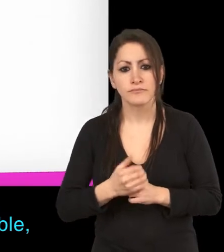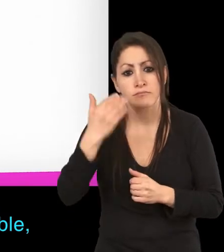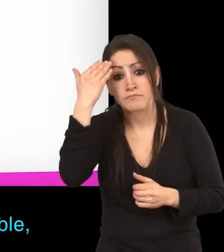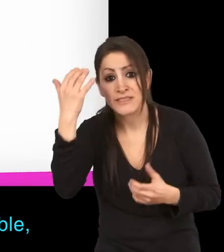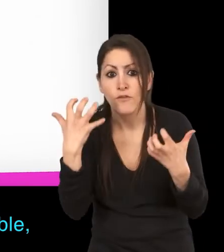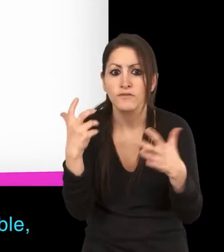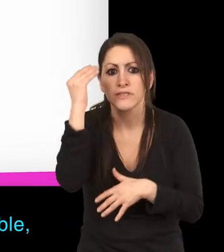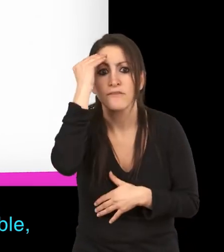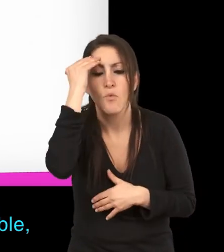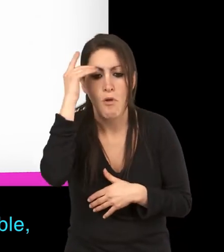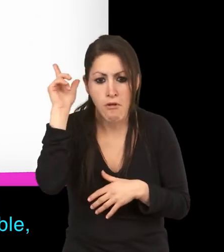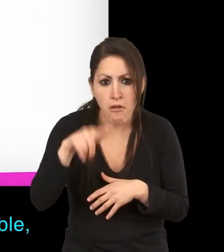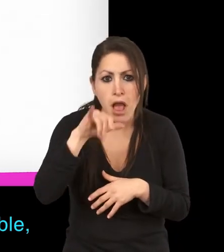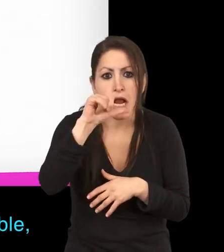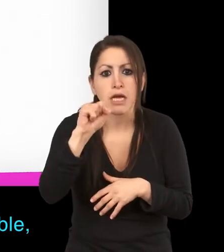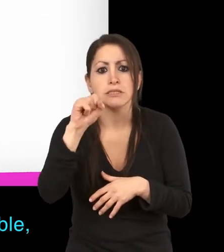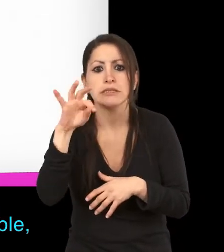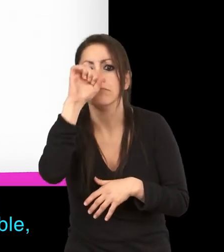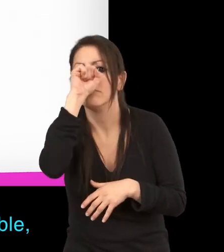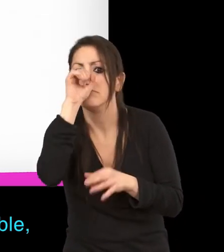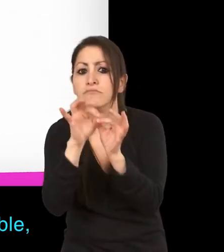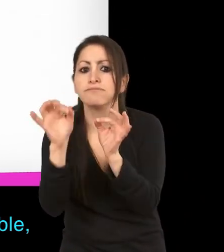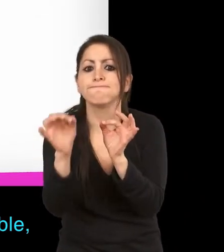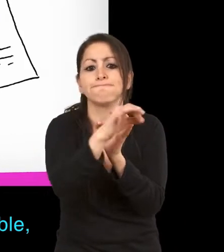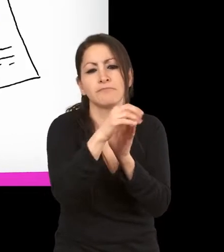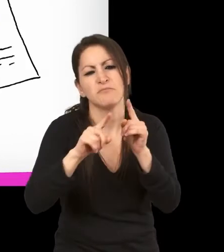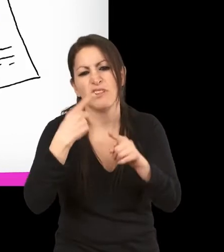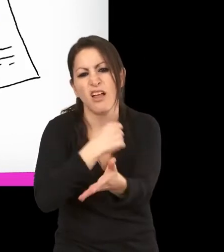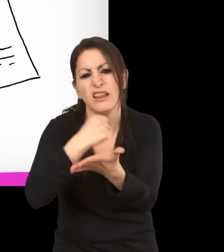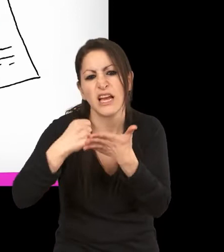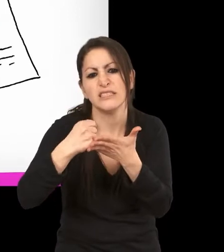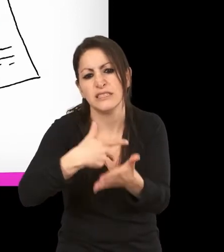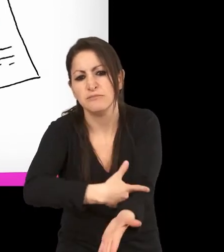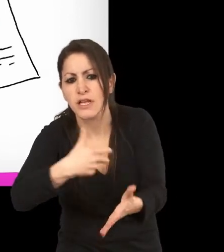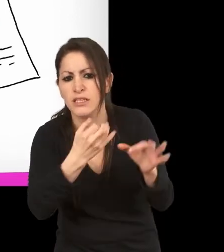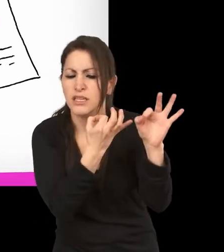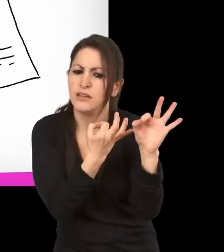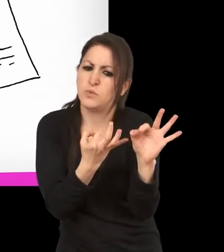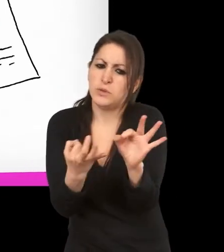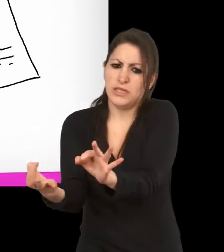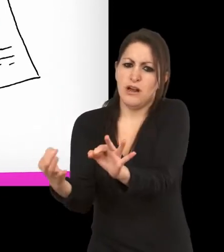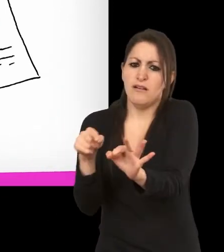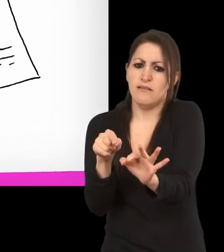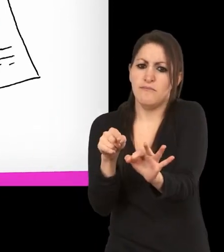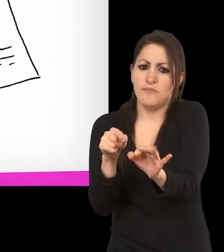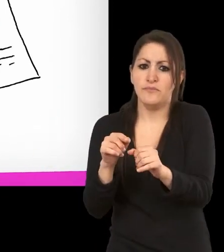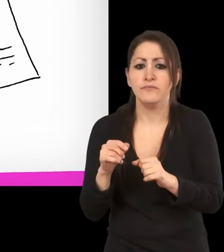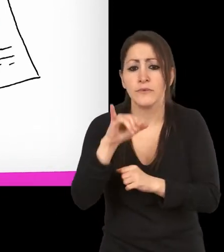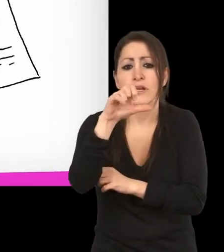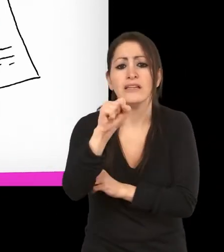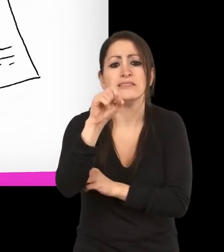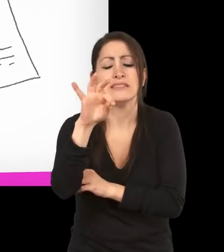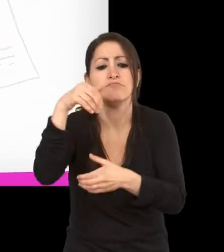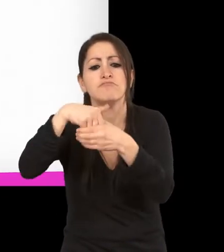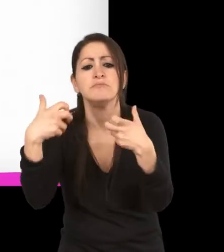de savoir si on a une IST, une infection sexuellement transmissible, c'est de faire un test de dépistage. Il faut le faire régulièrement.